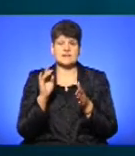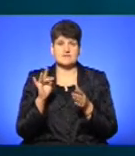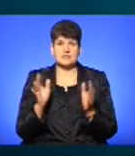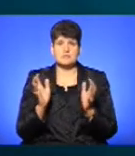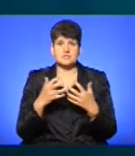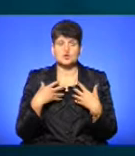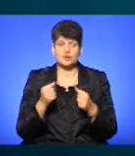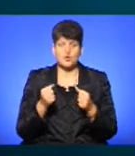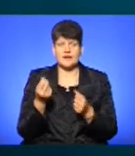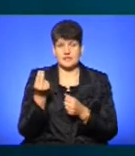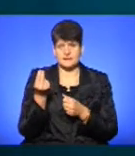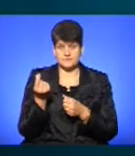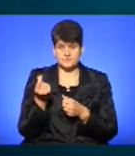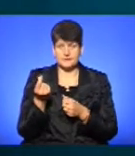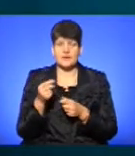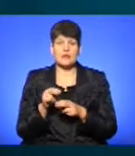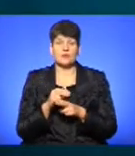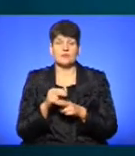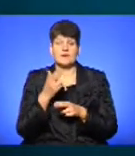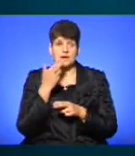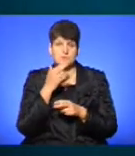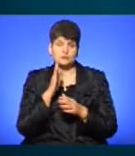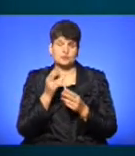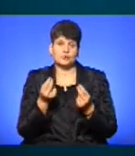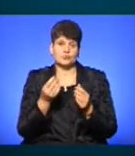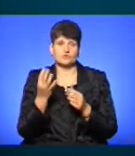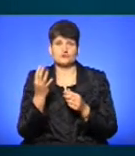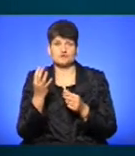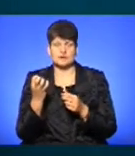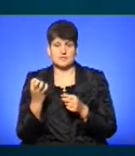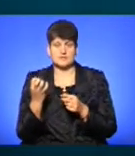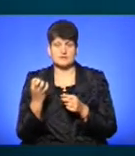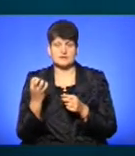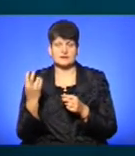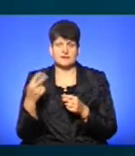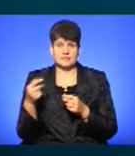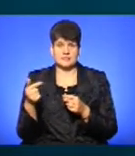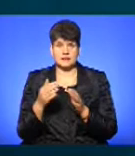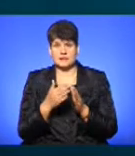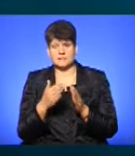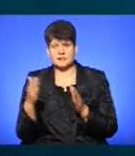здоров'я, але й гаманець, оскільки лікування грипу буде коштувати від 420 гривень до